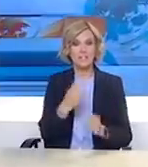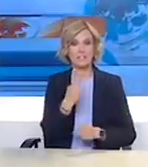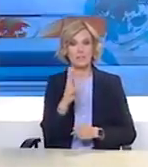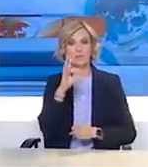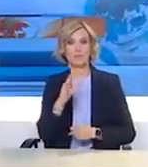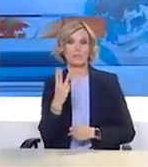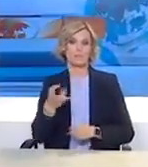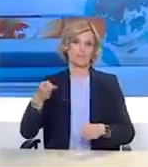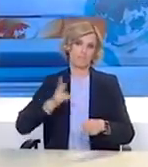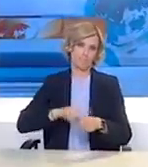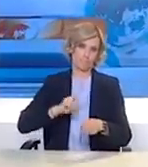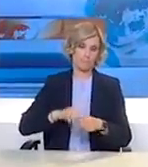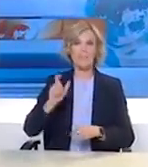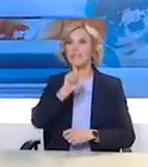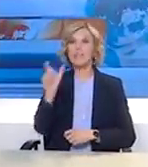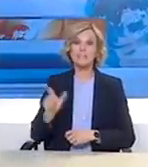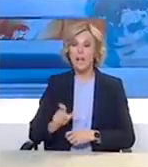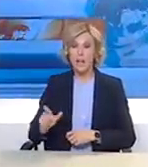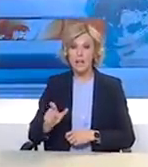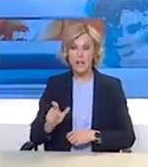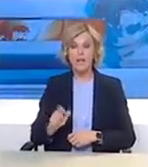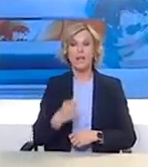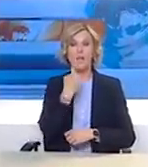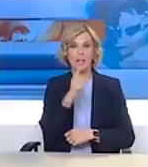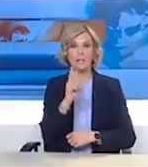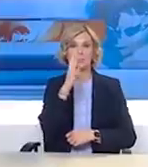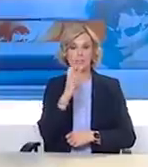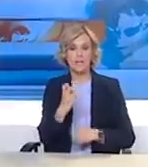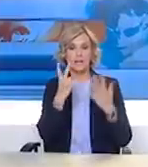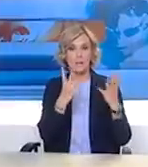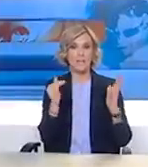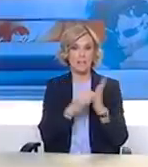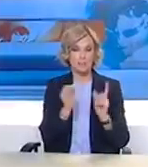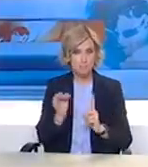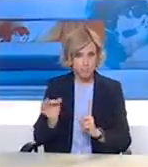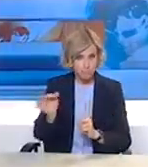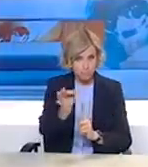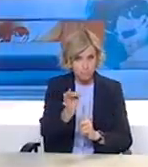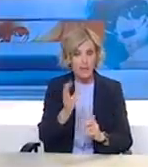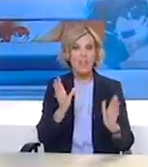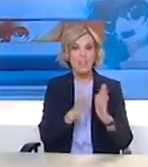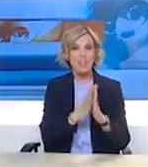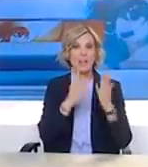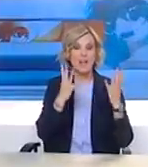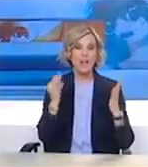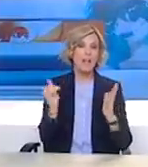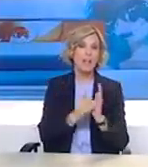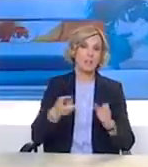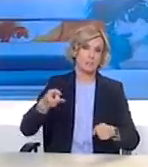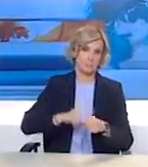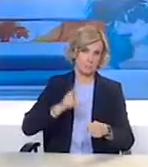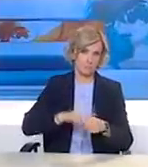16.353 θανάτους. Η Ιταλία περισσότερες από 147.000 περιπτώσεις της νόσου και περίπου 19.000